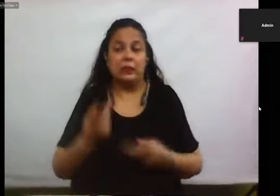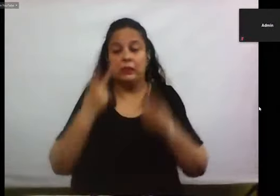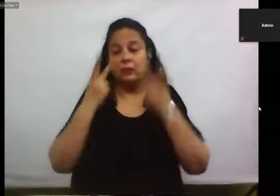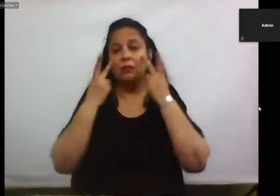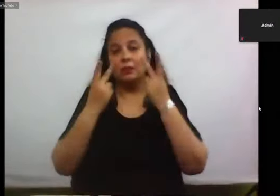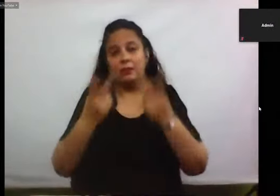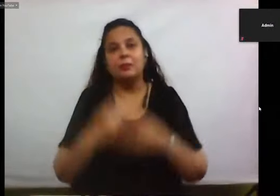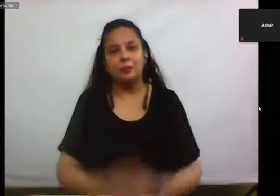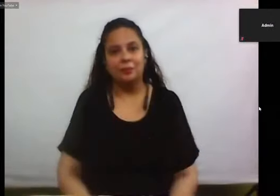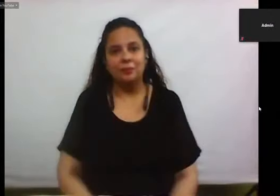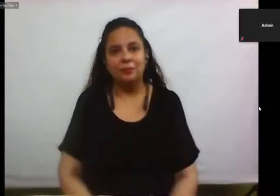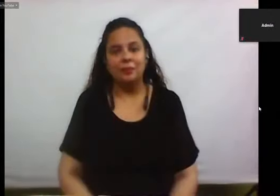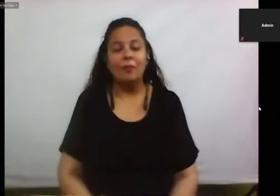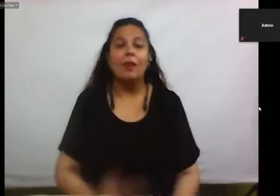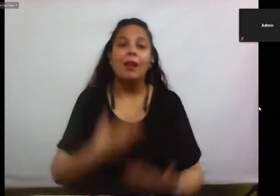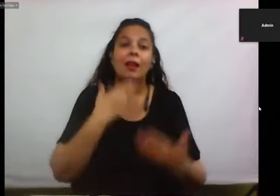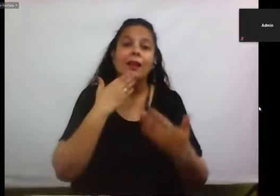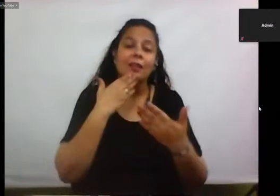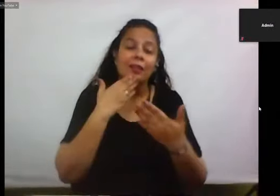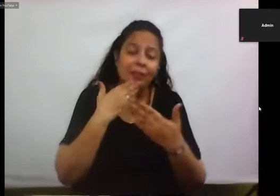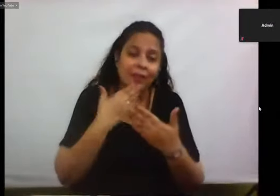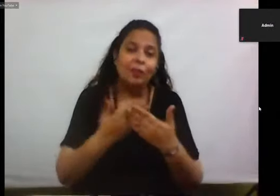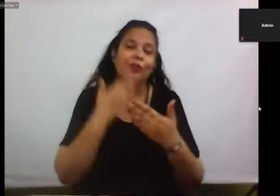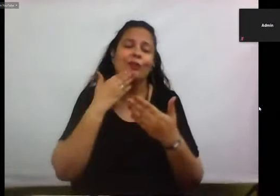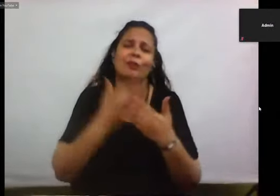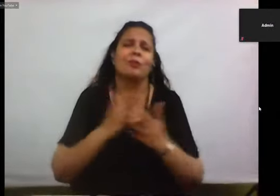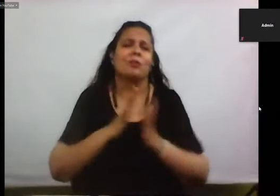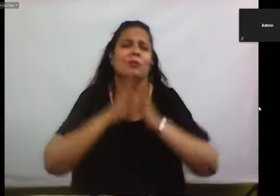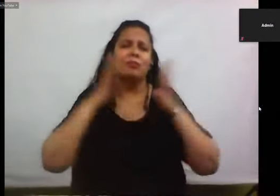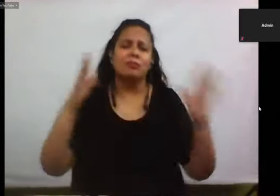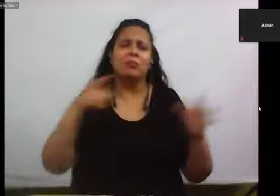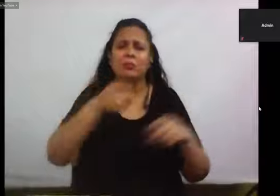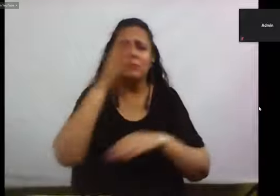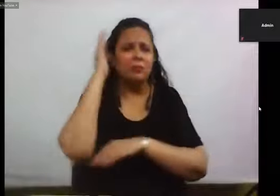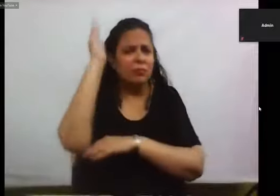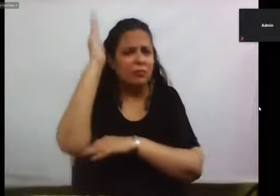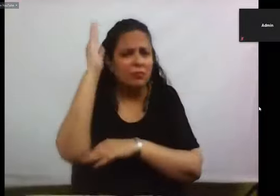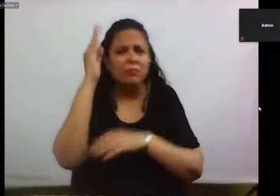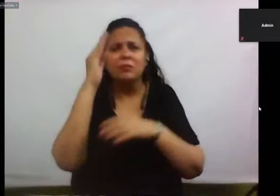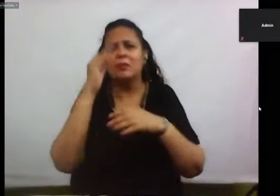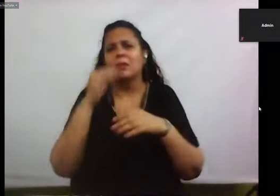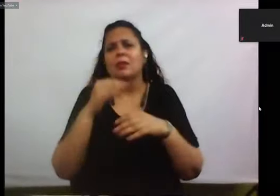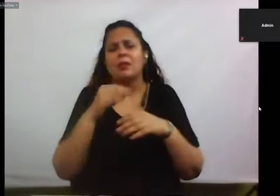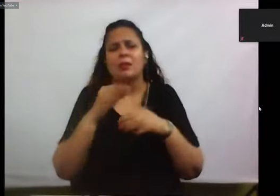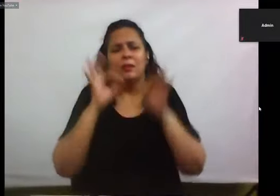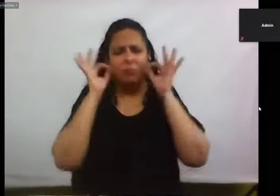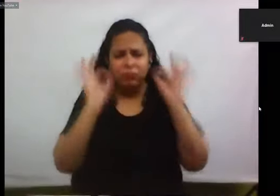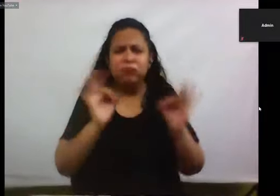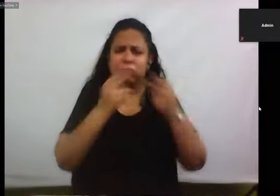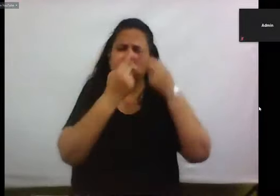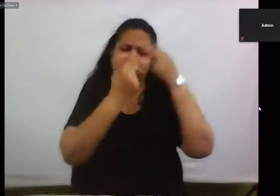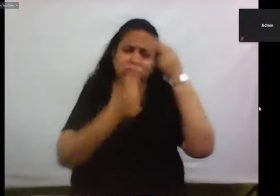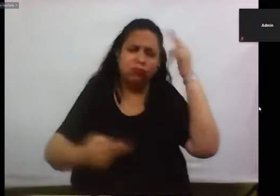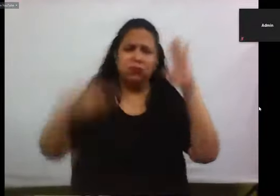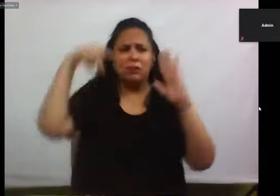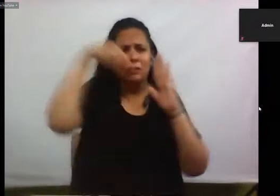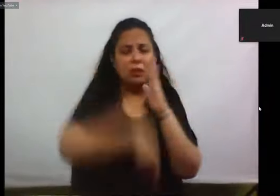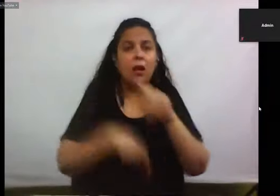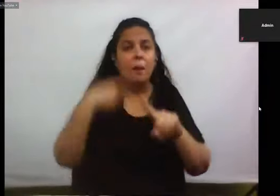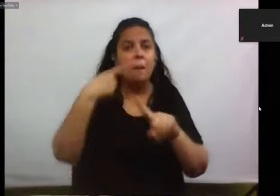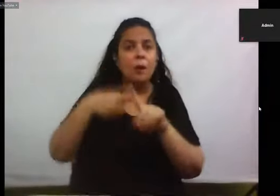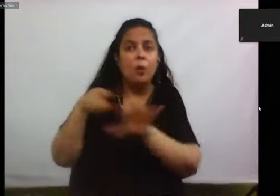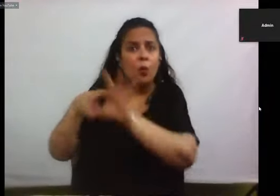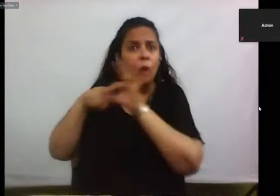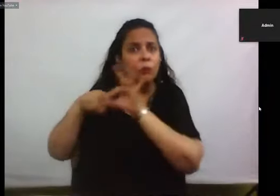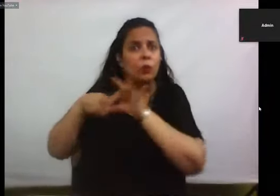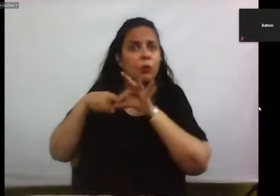Thank you very much ma'am, और बहुत ही अच्छा session था और सवाल भी बहुत अच्छे थे, जिसमें कि हमको ये समझ में